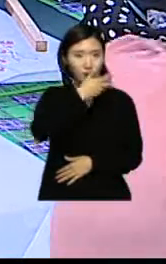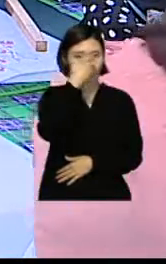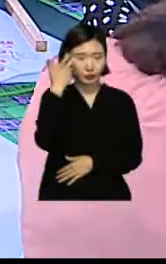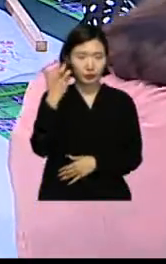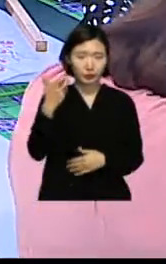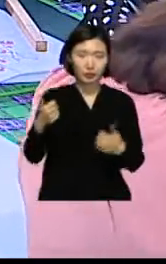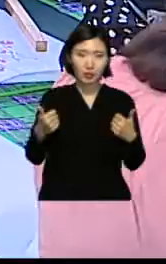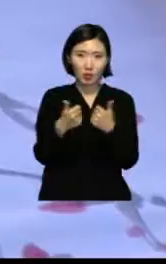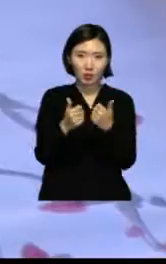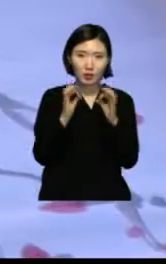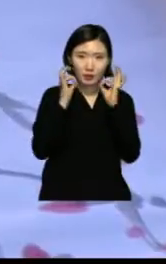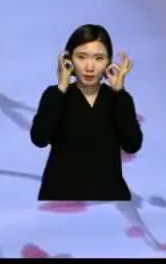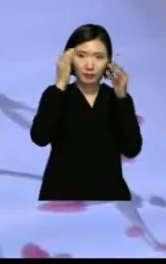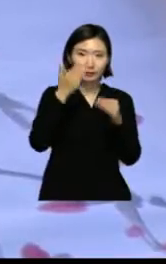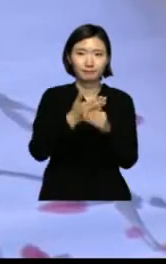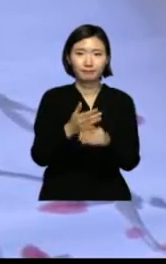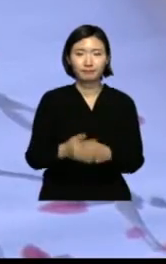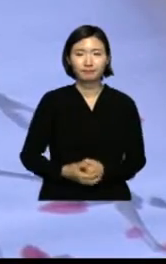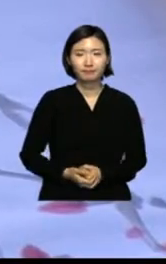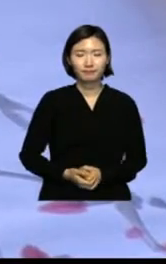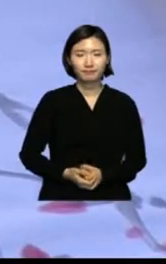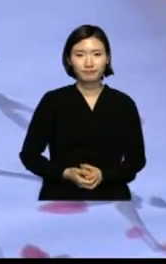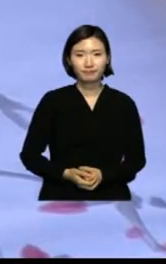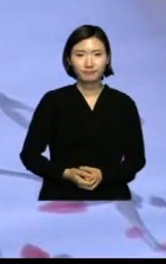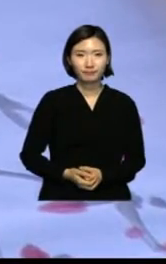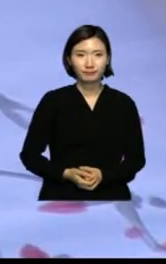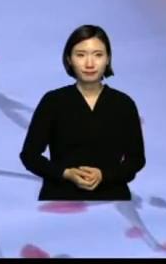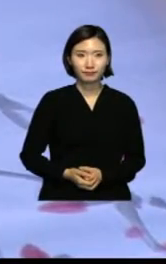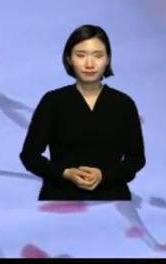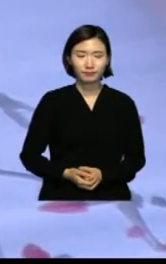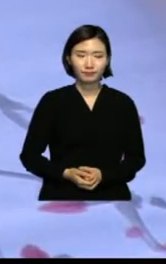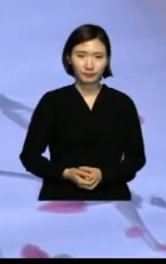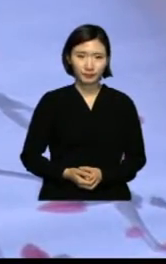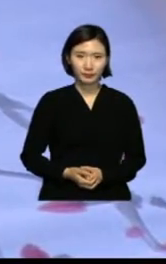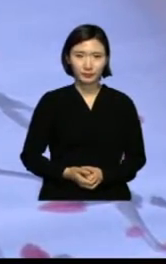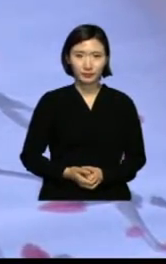경연에 최선을 다해 임했습니다. 서울 경기 케이블TV 서동철입니다.